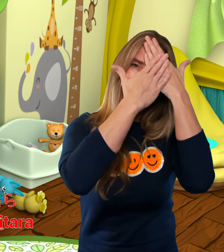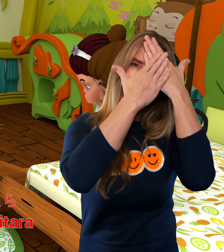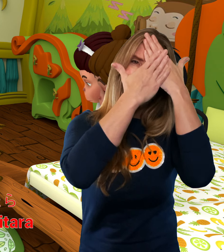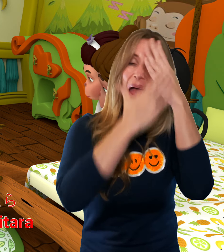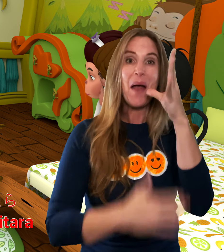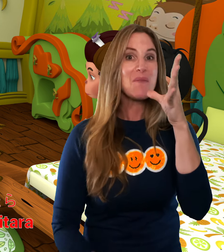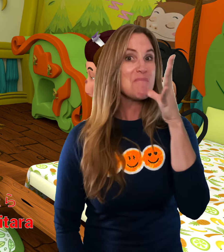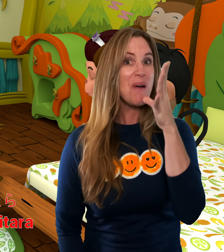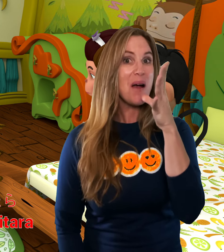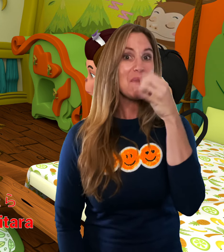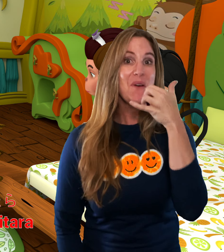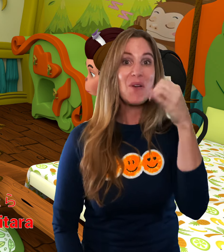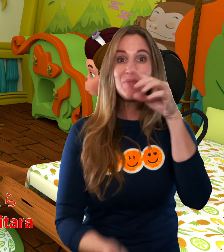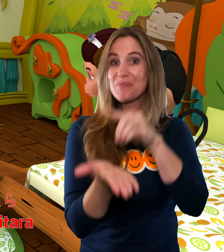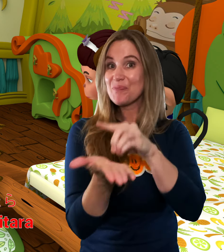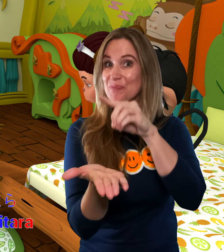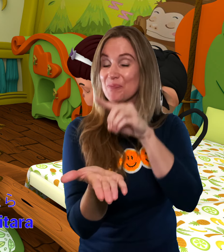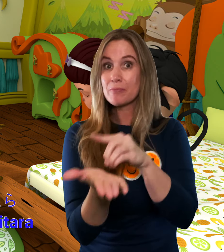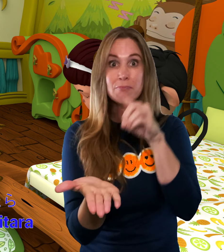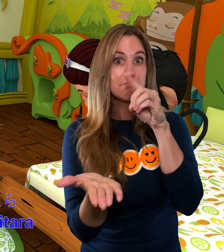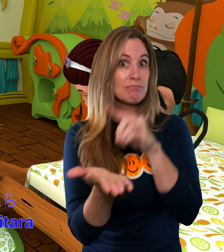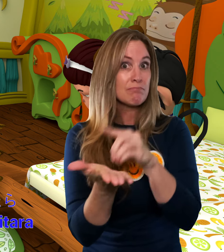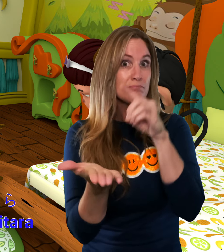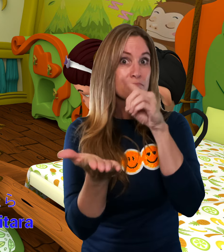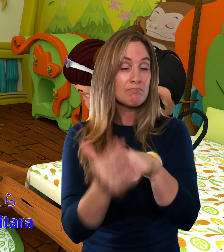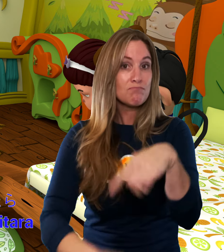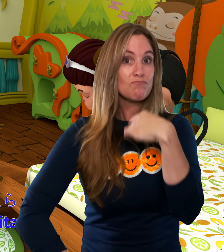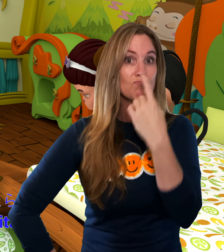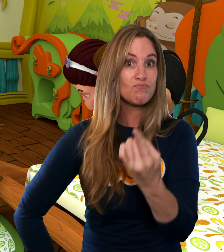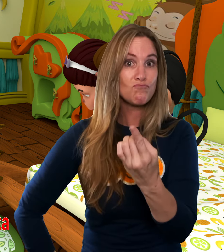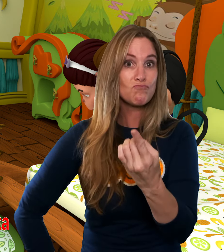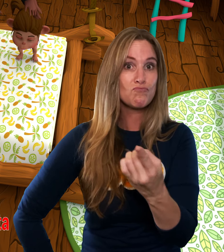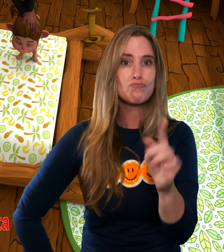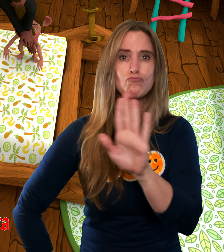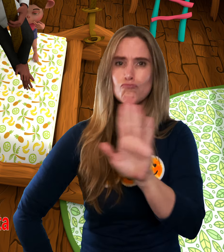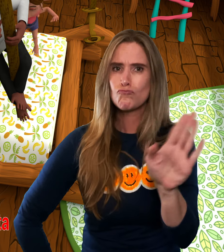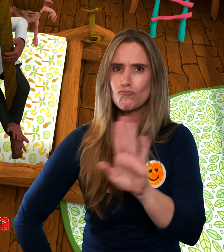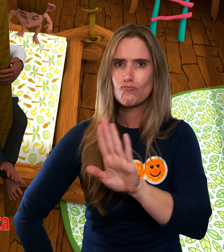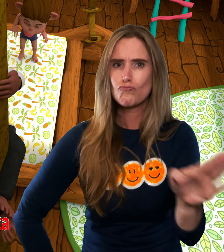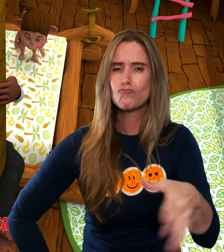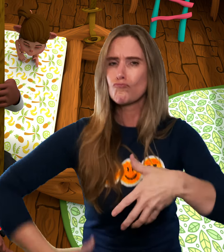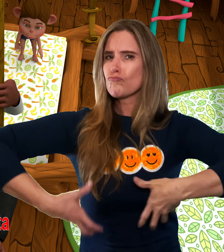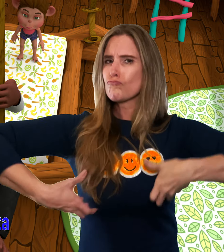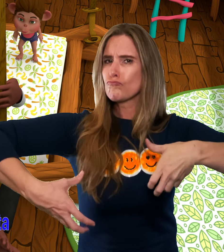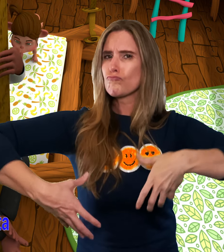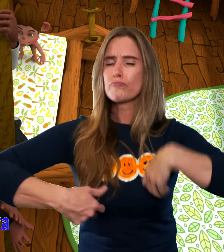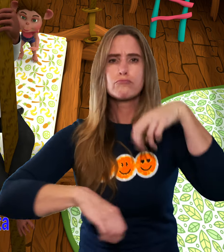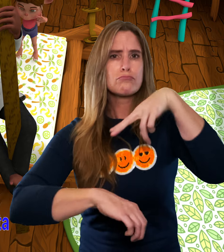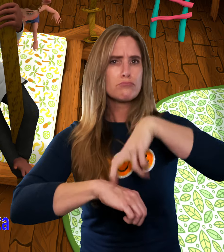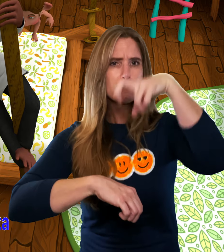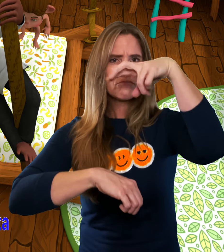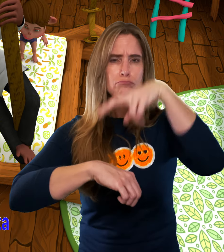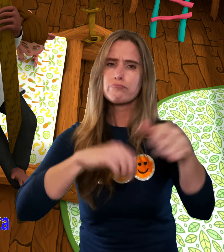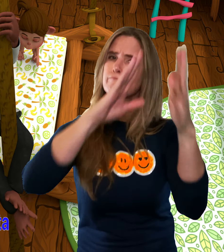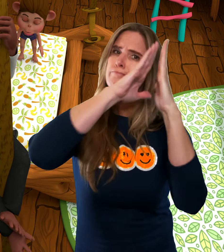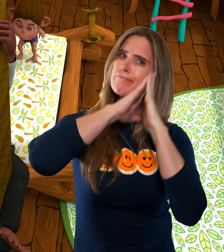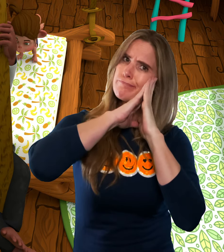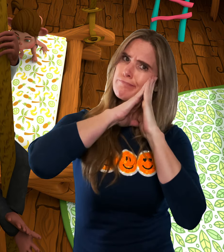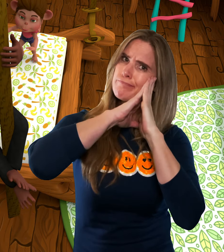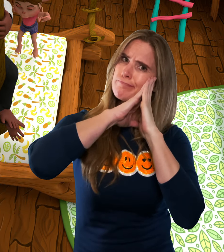ドンママが医者に話したらぴょんぴょんダメよと叱ら